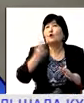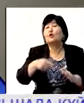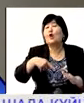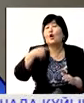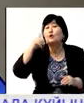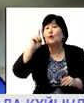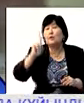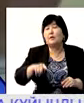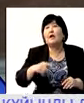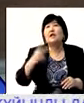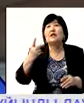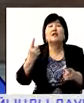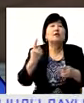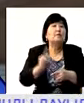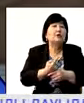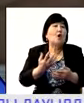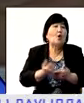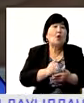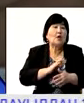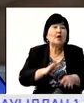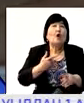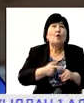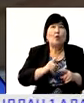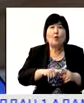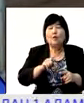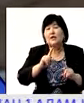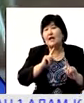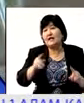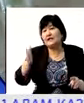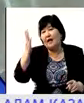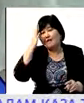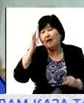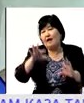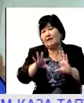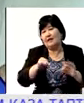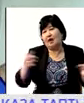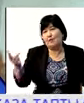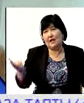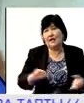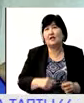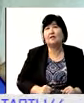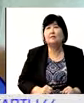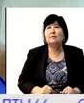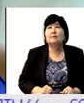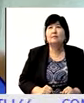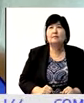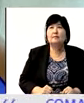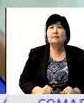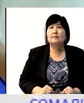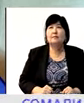сөйлете білу екінің бірінің қолынан келе бермейді. Ол үшін ерекше талғам мен талант керек.